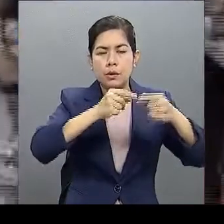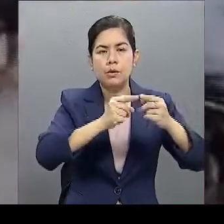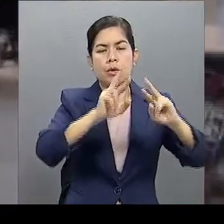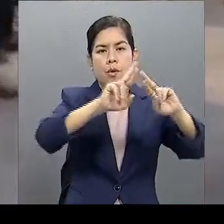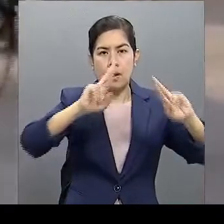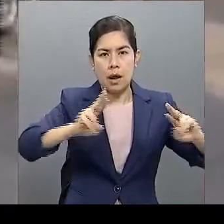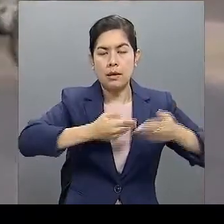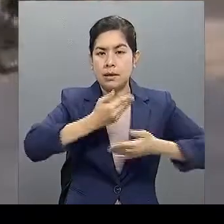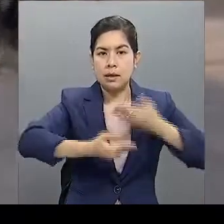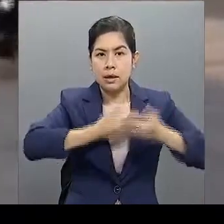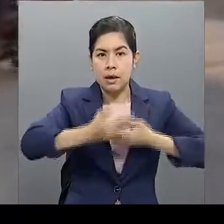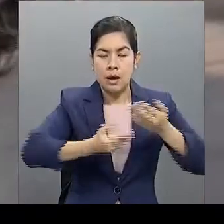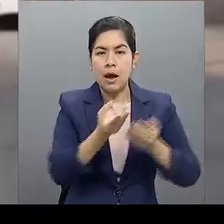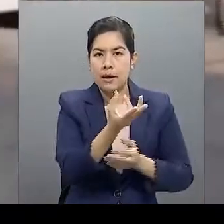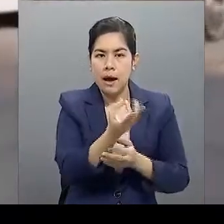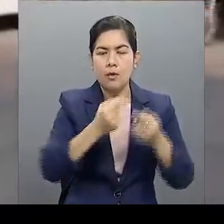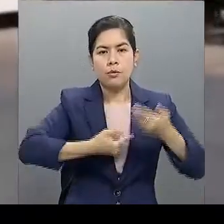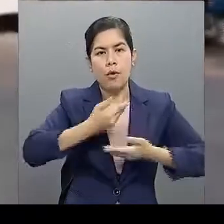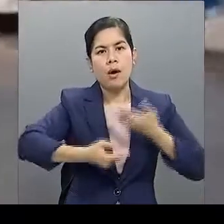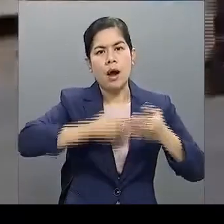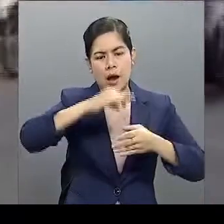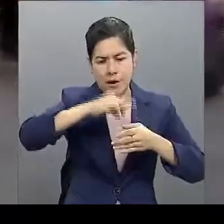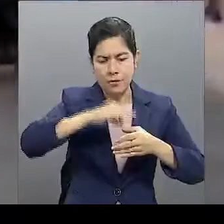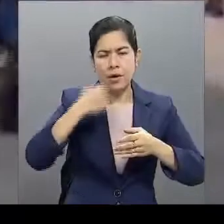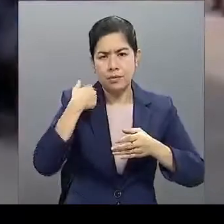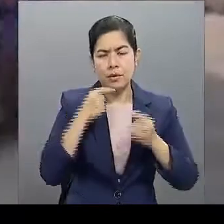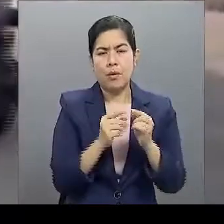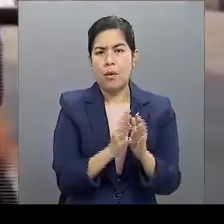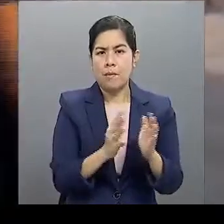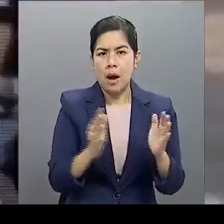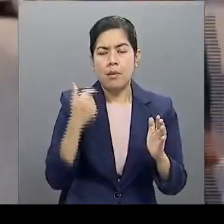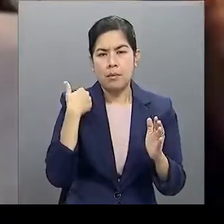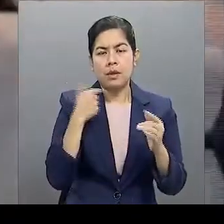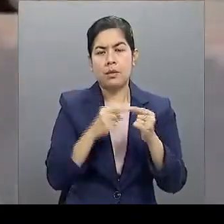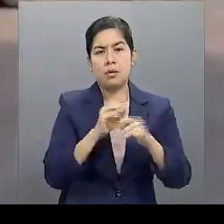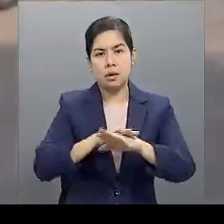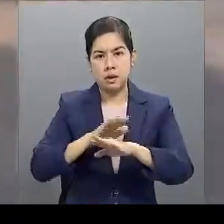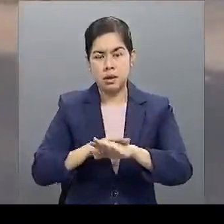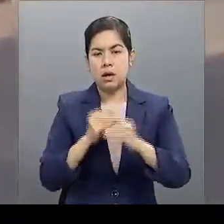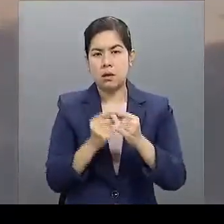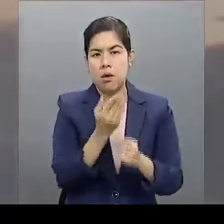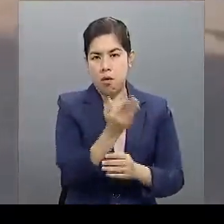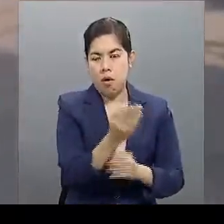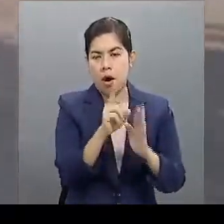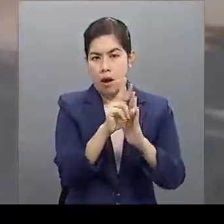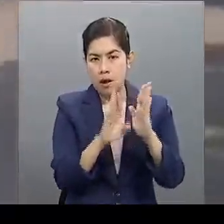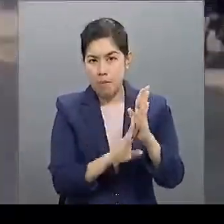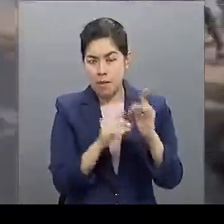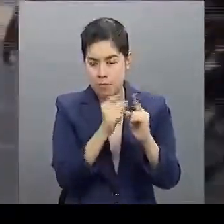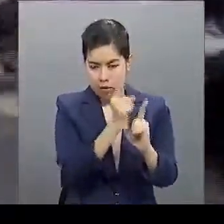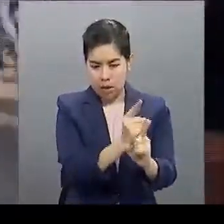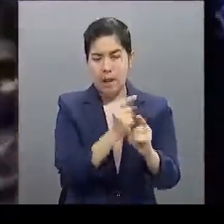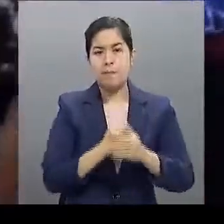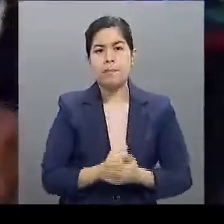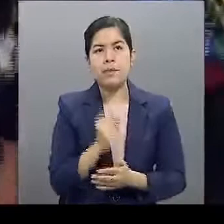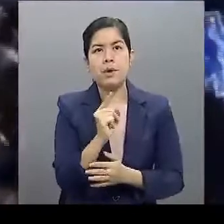ในจังหวัดเมียวดีที่มีจำนวนมากครับเพื่อให้ปฏิบัติตามระเบียบของคณะกรรมการควบคุมโรคติดต่อจังหวัดเมียวดีคือการให้ลูกค้าสวม